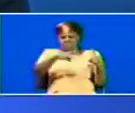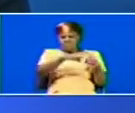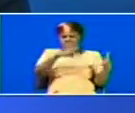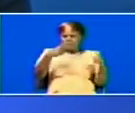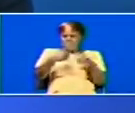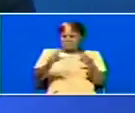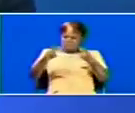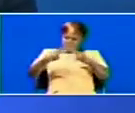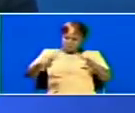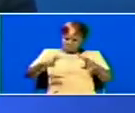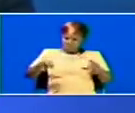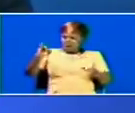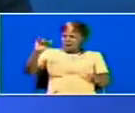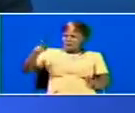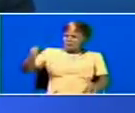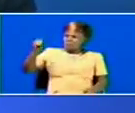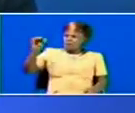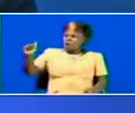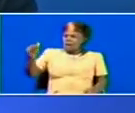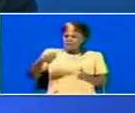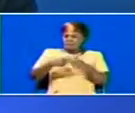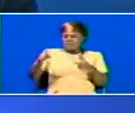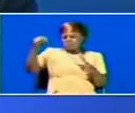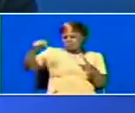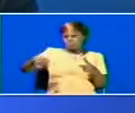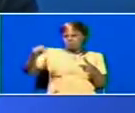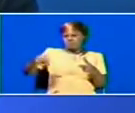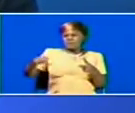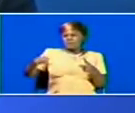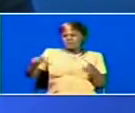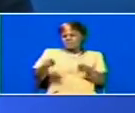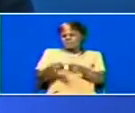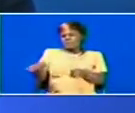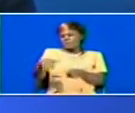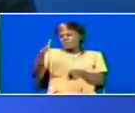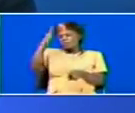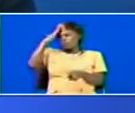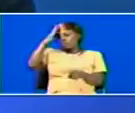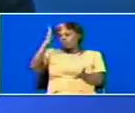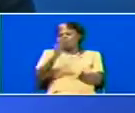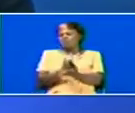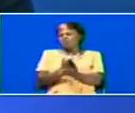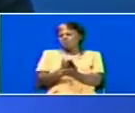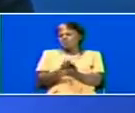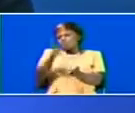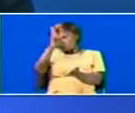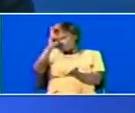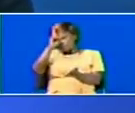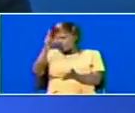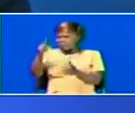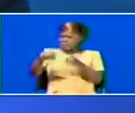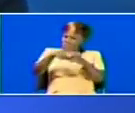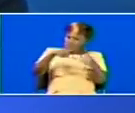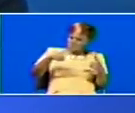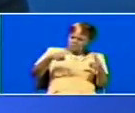hivyo, kuna uchunguzi wa IPO ambao umeanzishwa mapema hii leo vile vile katika sehemu ile, ili kubaini je, ni kweli polisi ilihusika kama